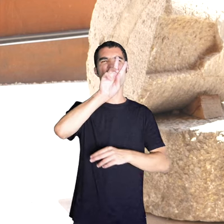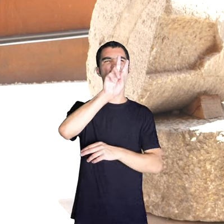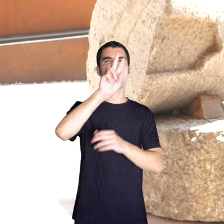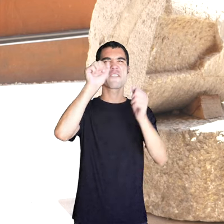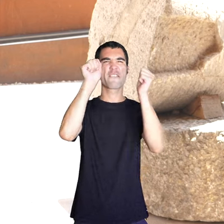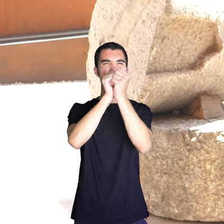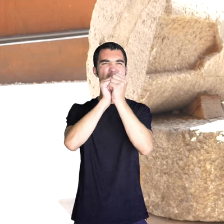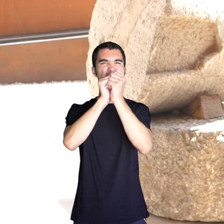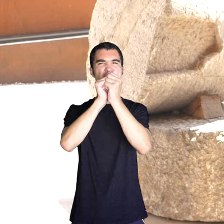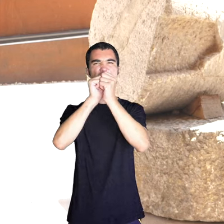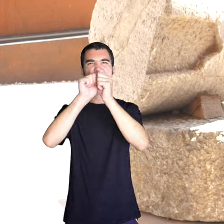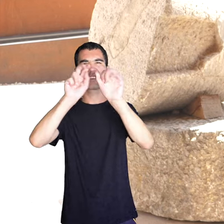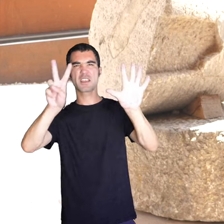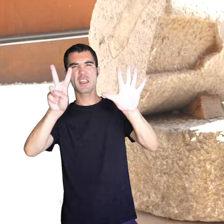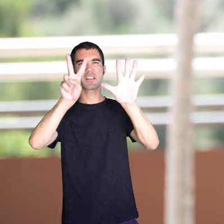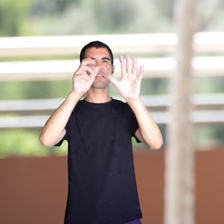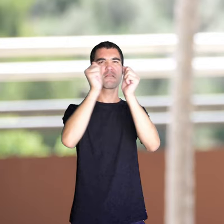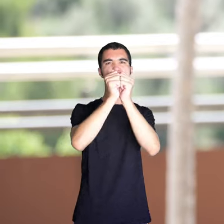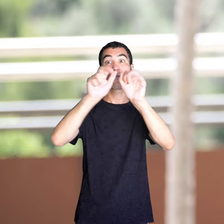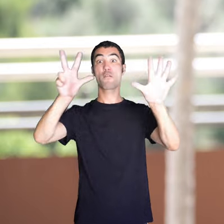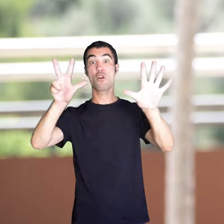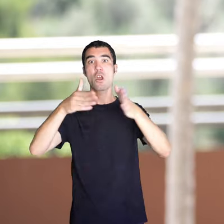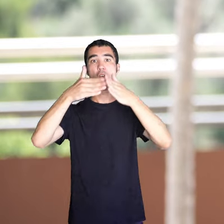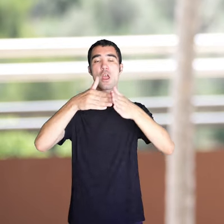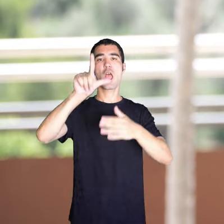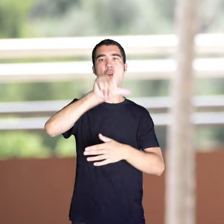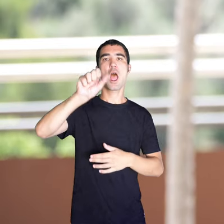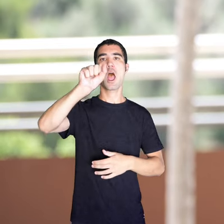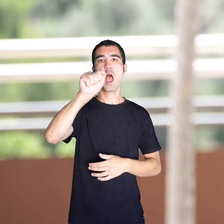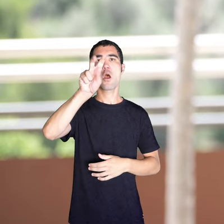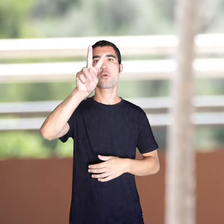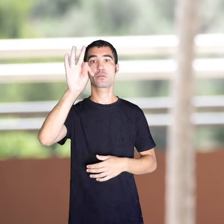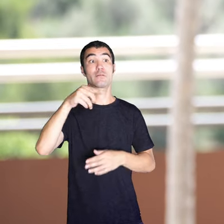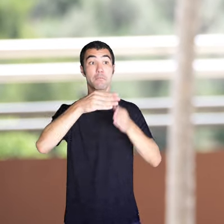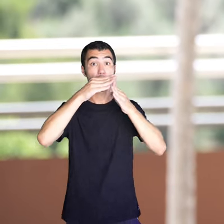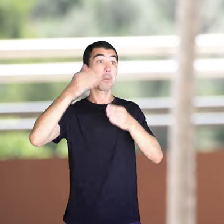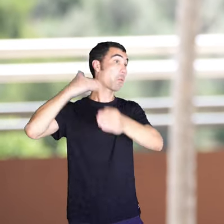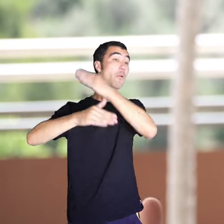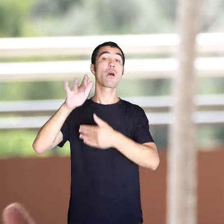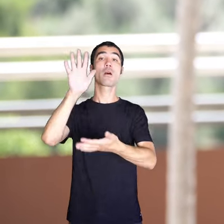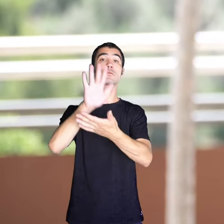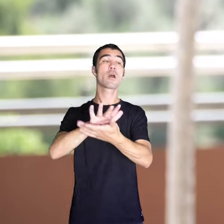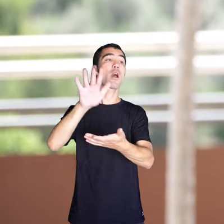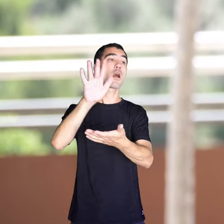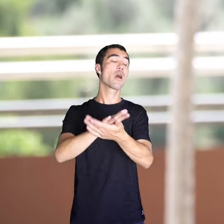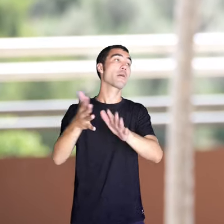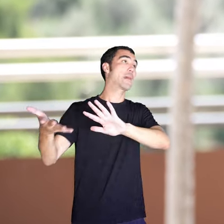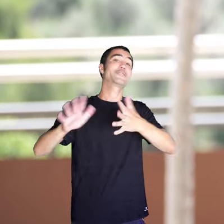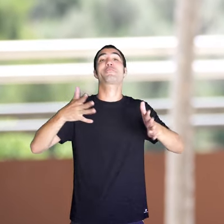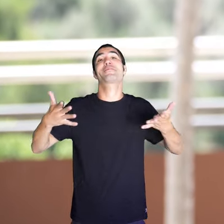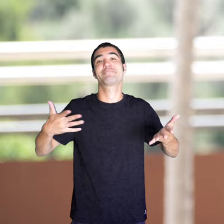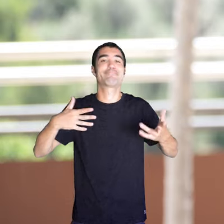27, no pareu, 28 lleuts. El pescar era una tranquil·litat, entre cometes.